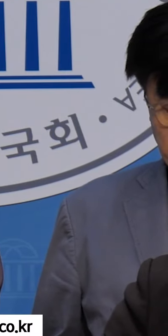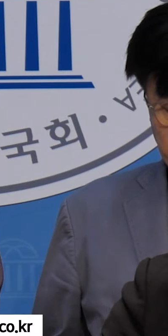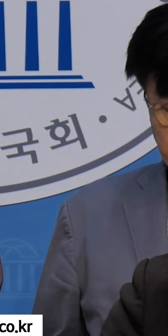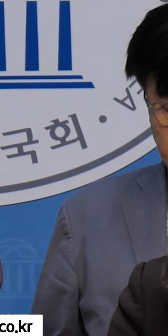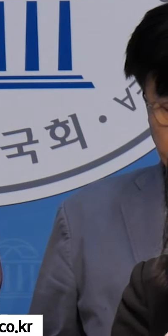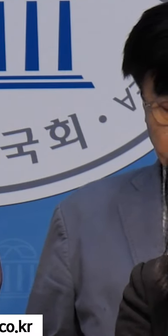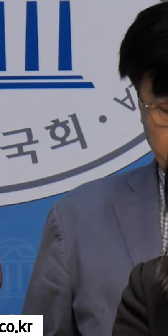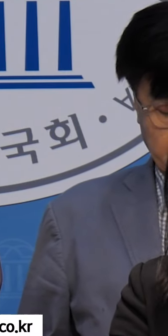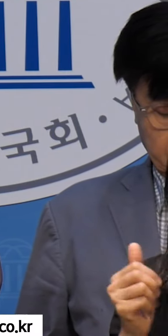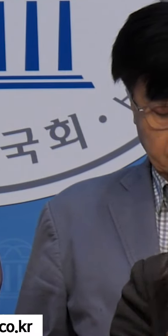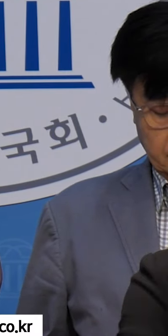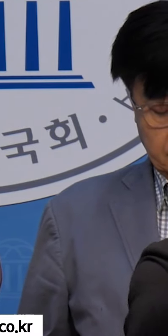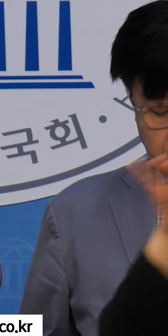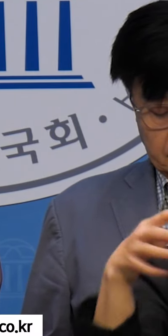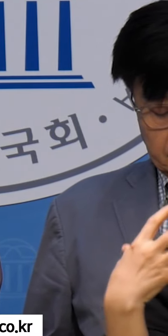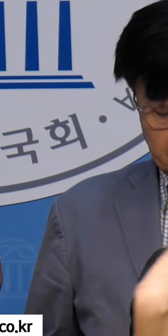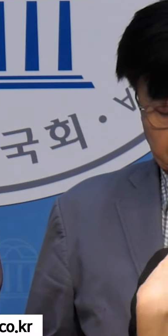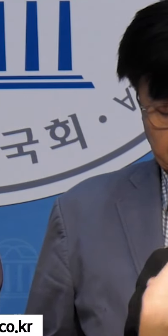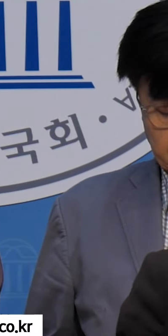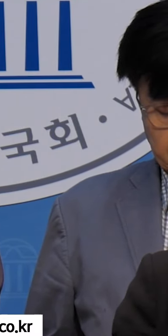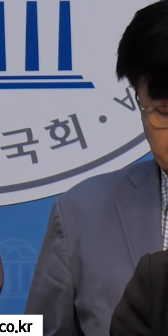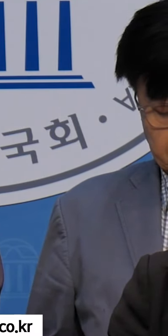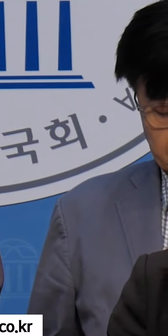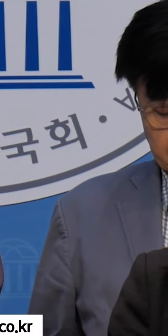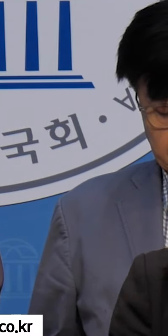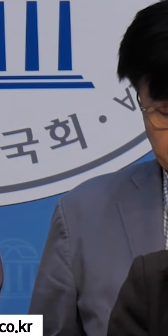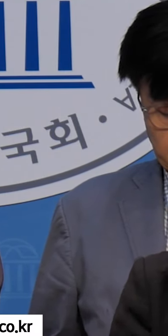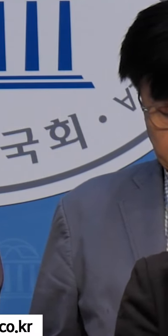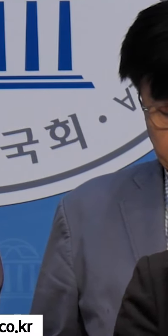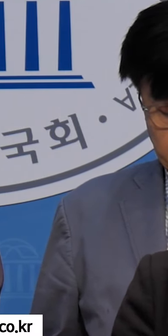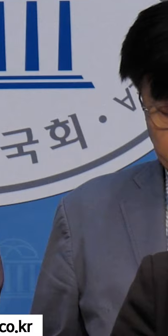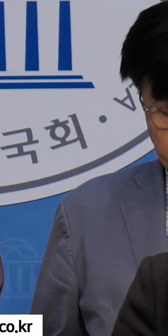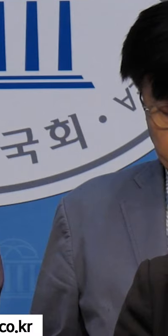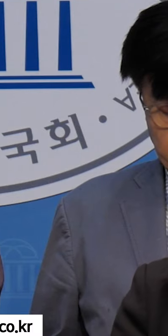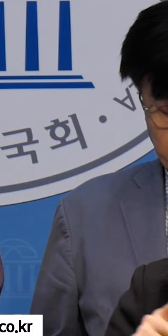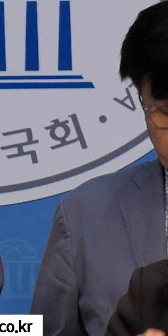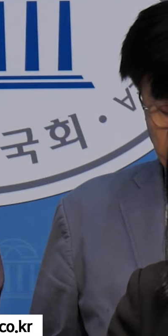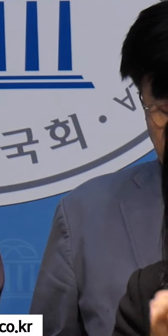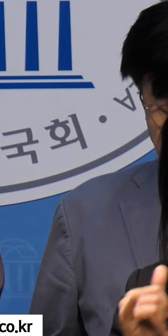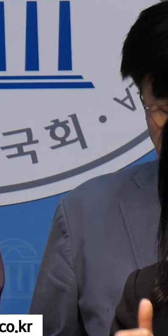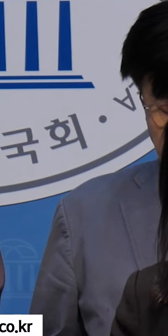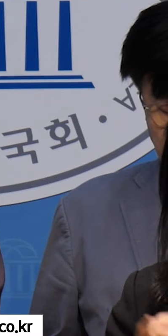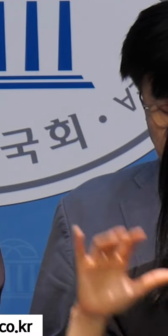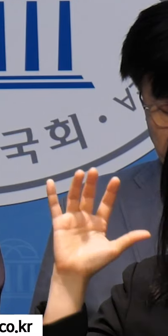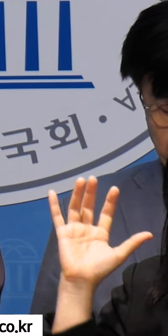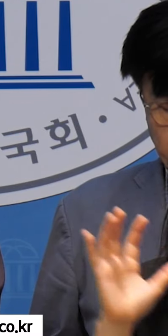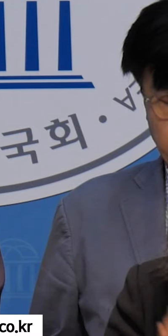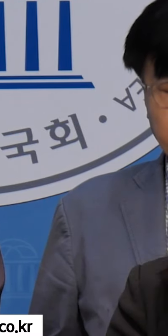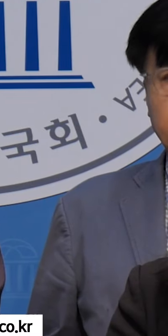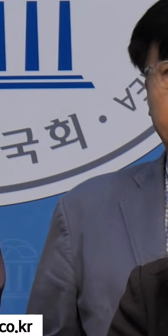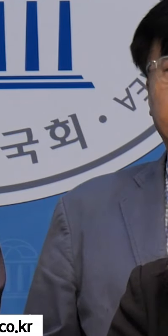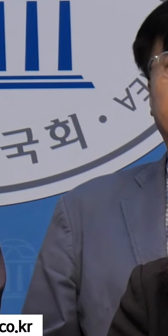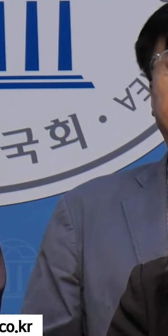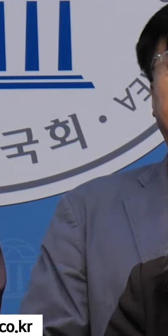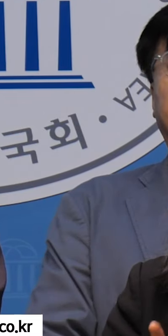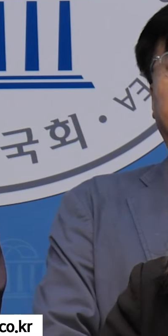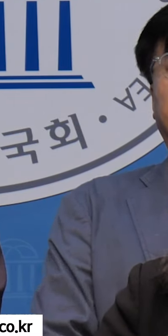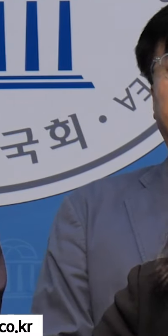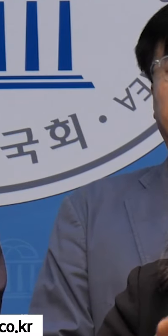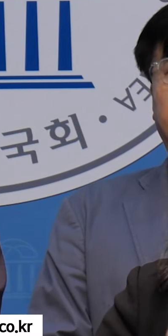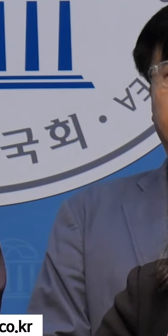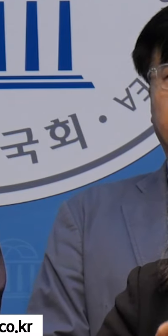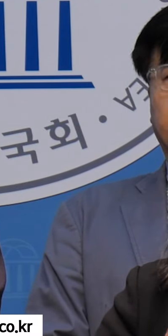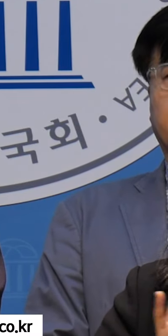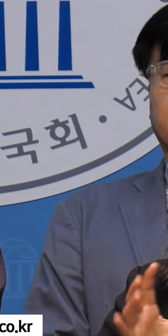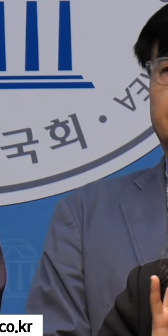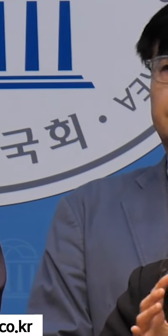국회가 주도해서 또 시민사회와 지역사회와 손을 잡고 지금부터라도 꾸준히